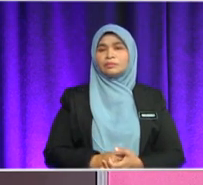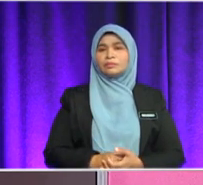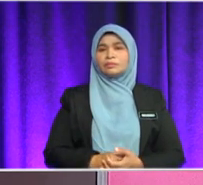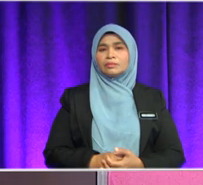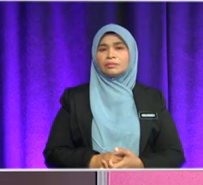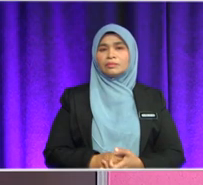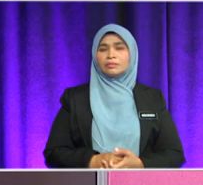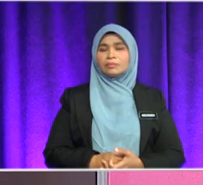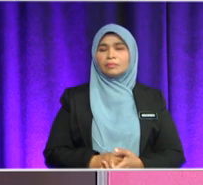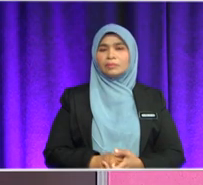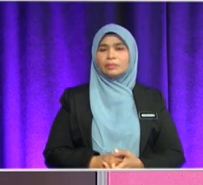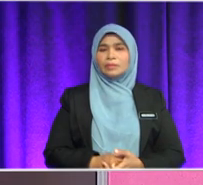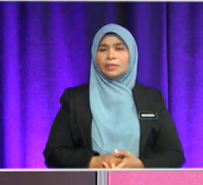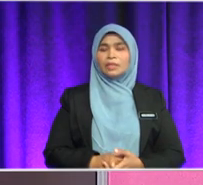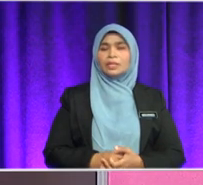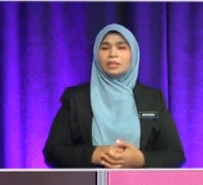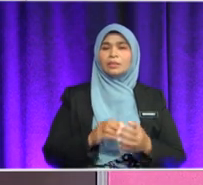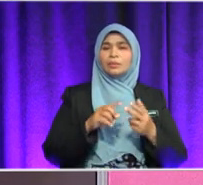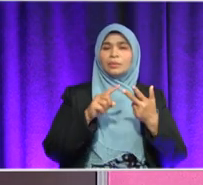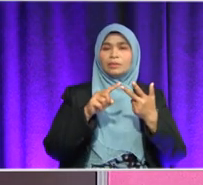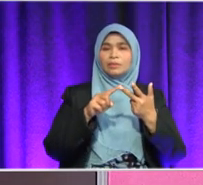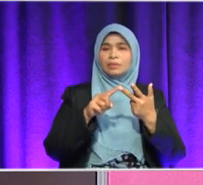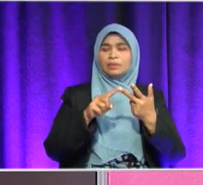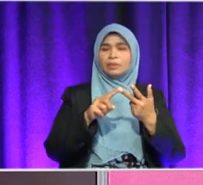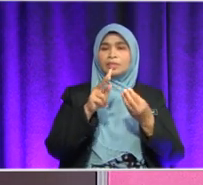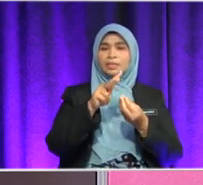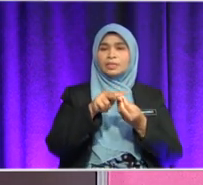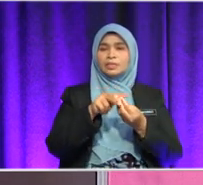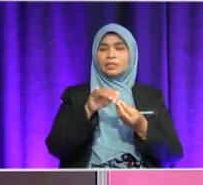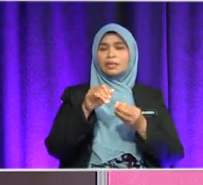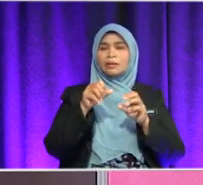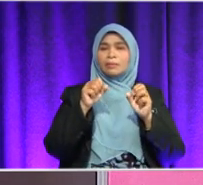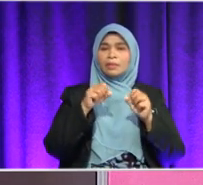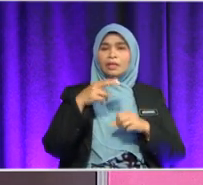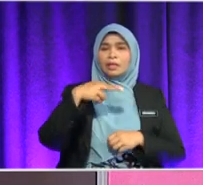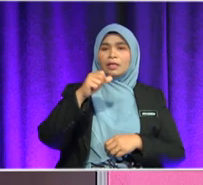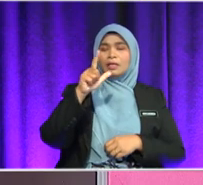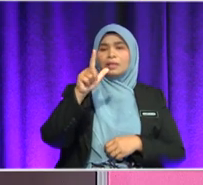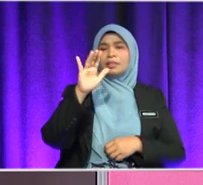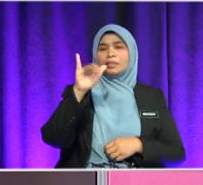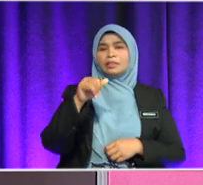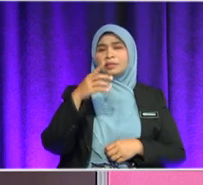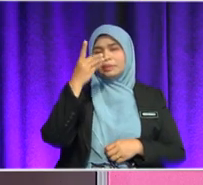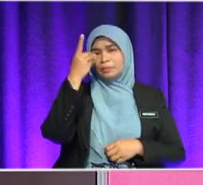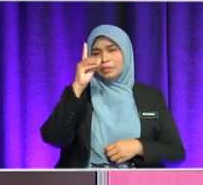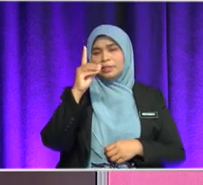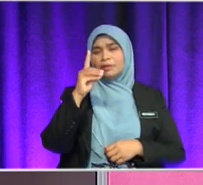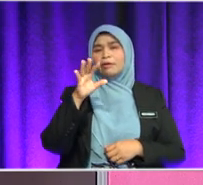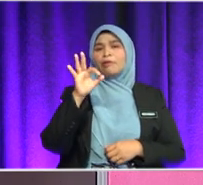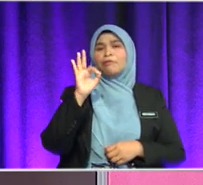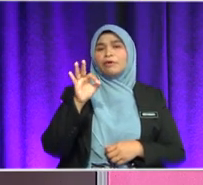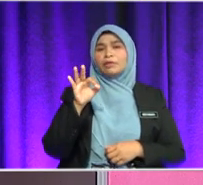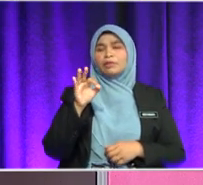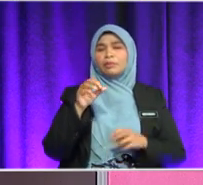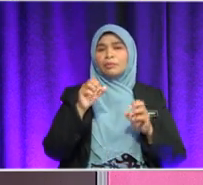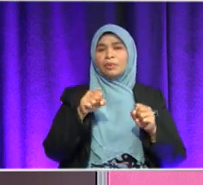pertama yang kedua ketiga dan keempat yang ketiga kesannya boleh jadi hal yang demikian boleh faktor boleh cina